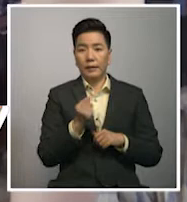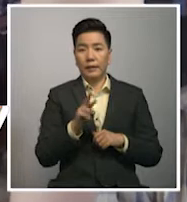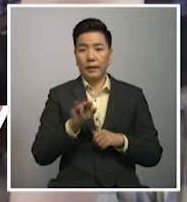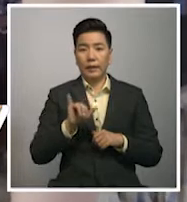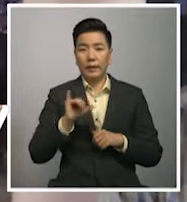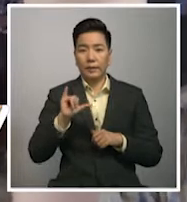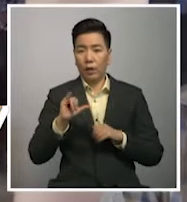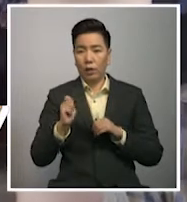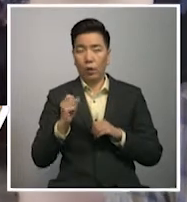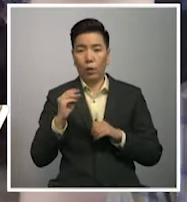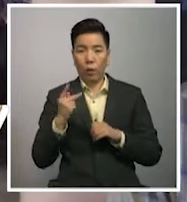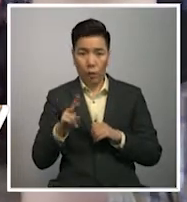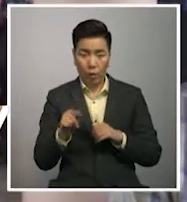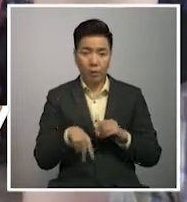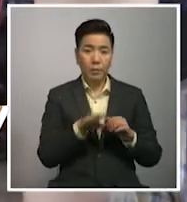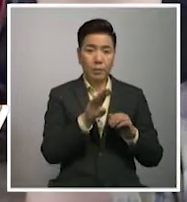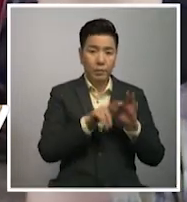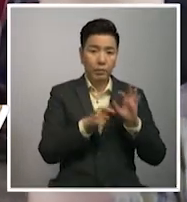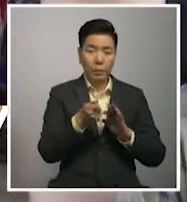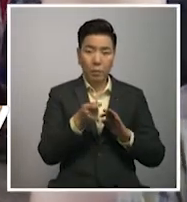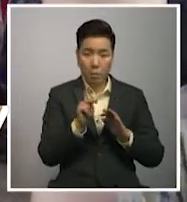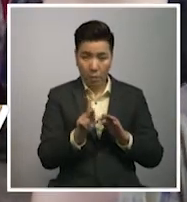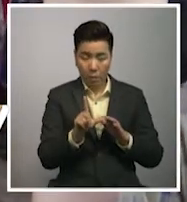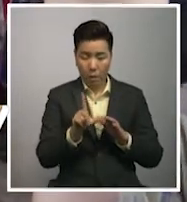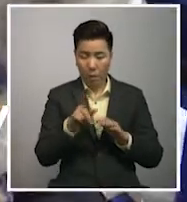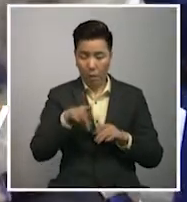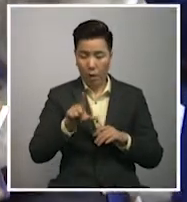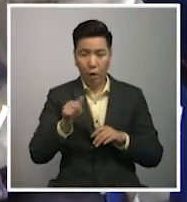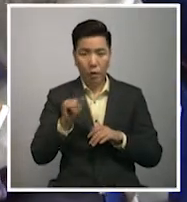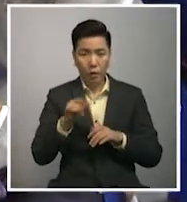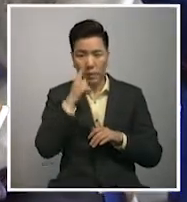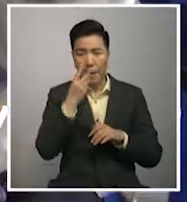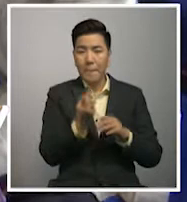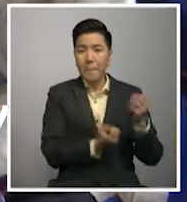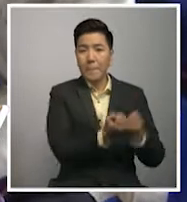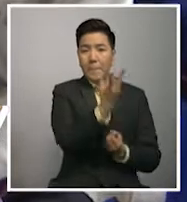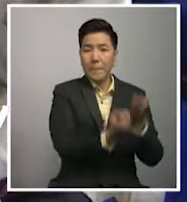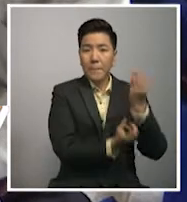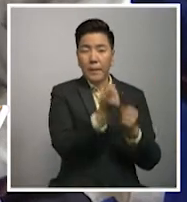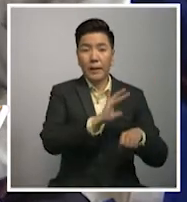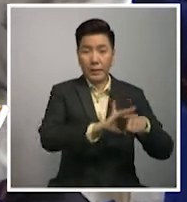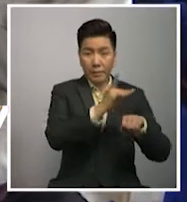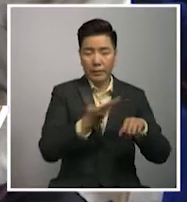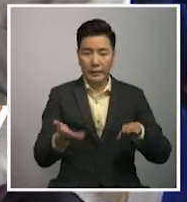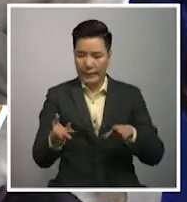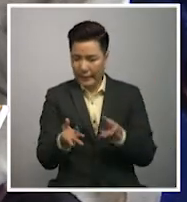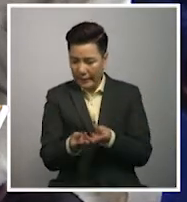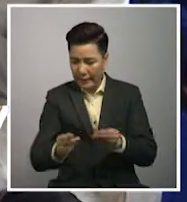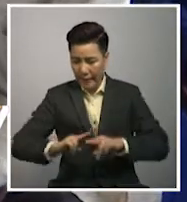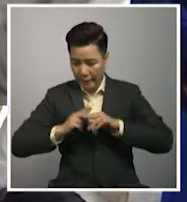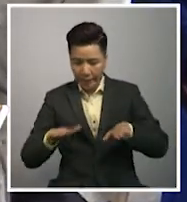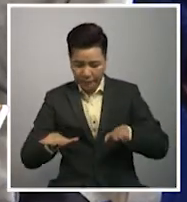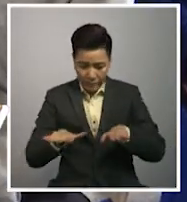อำเภอบ่อพลอยยังคงเป็นพื้นที่ที่ประสบกับปัญหาที่ดินทับซ้อนในพื้นที่ของป่าสงวนแห่งชาติหรือที่สาธารณประโยช